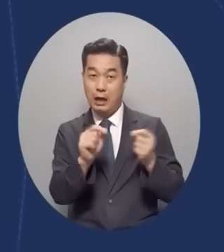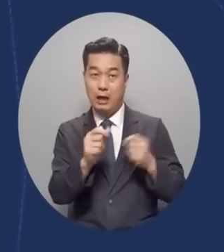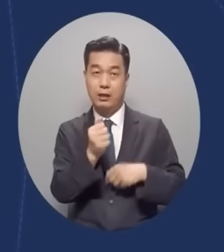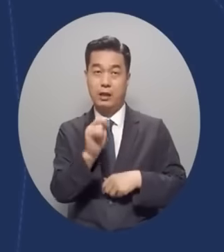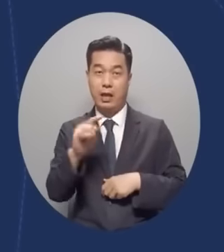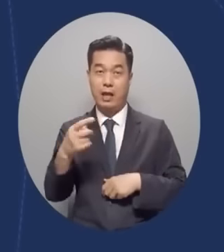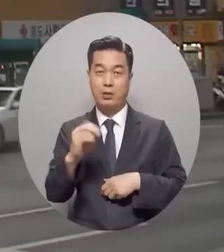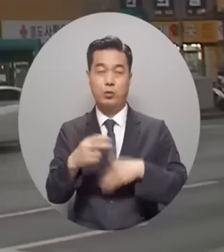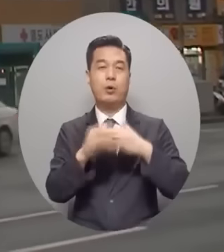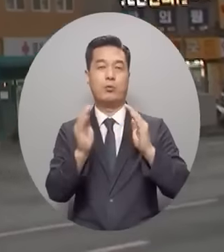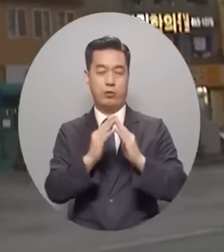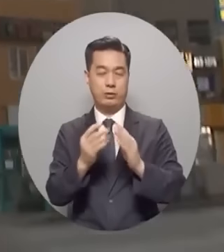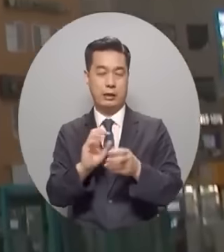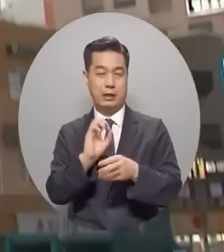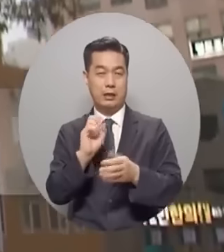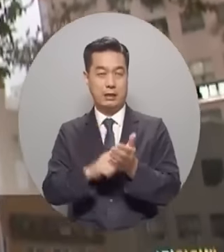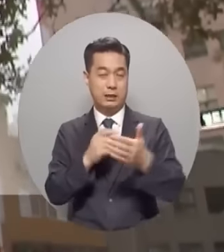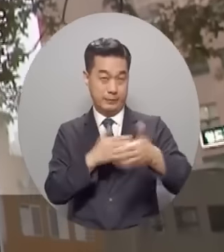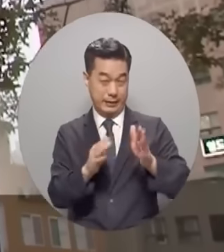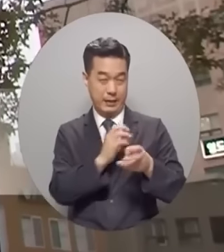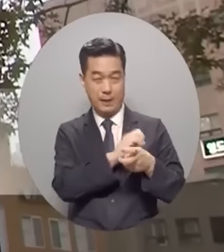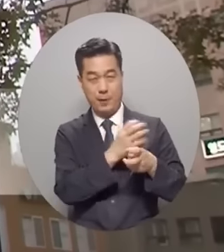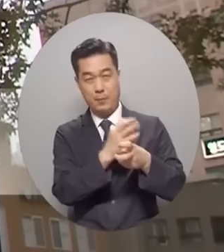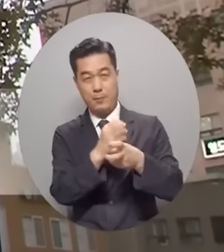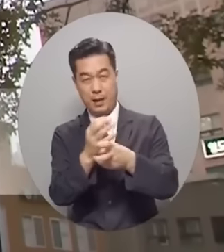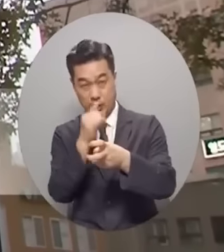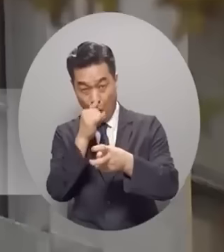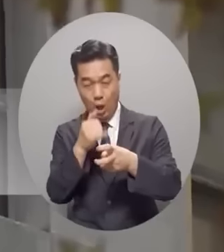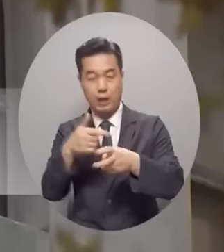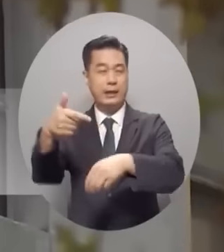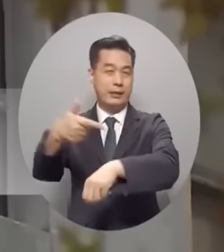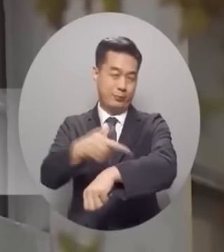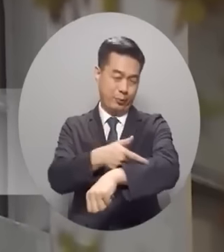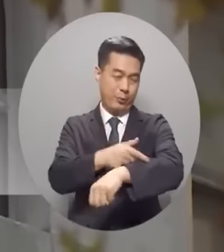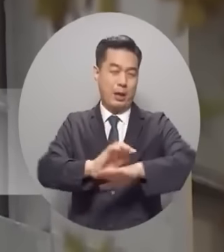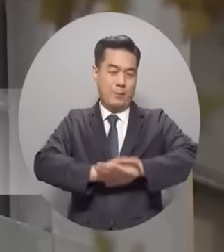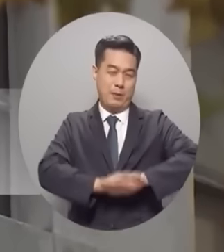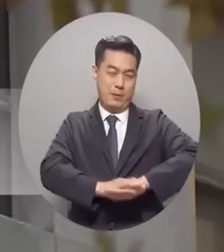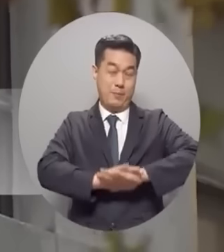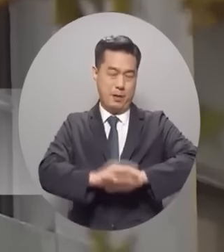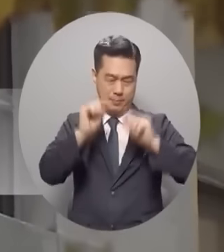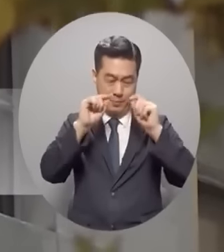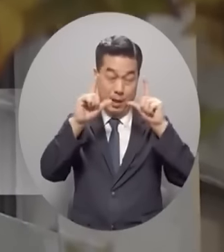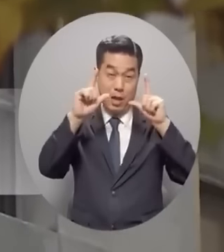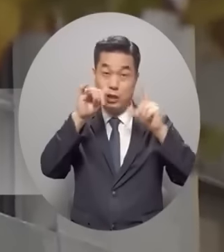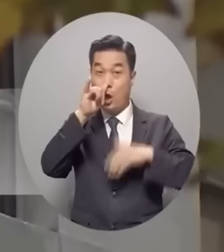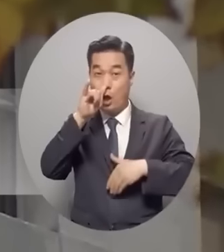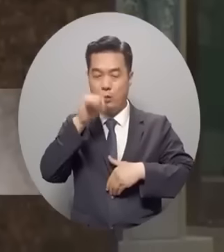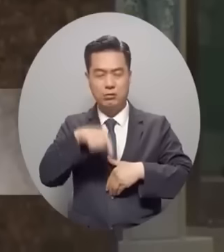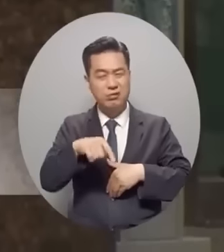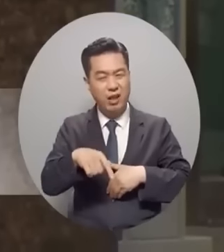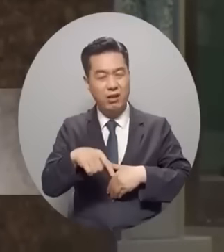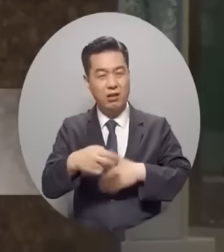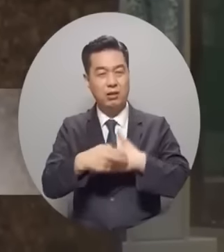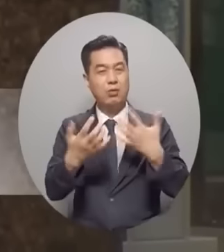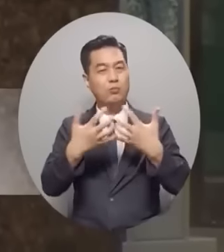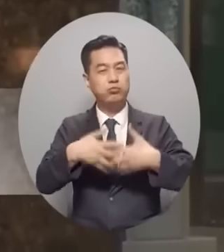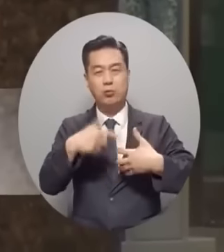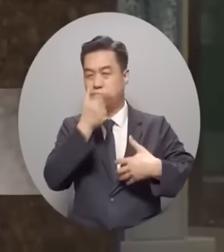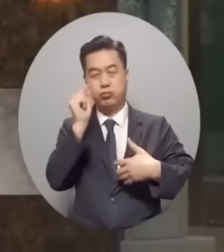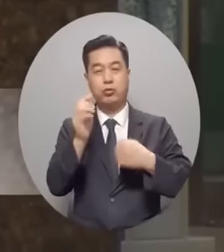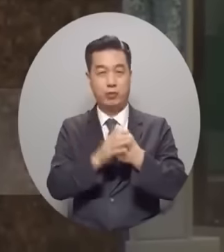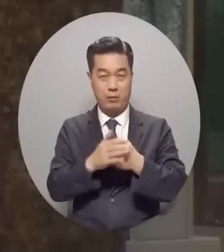옮겨졌습니다. 심폐소생술과 약물 투여로 의식이 일시적으로 돌아왔지만 해동병원은 치료할 수 있는 의료기기가 부족해 상급병원